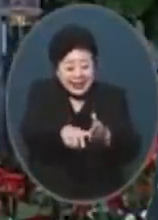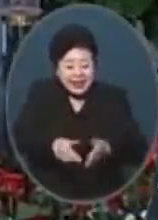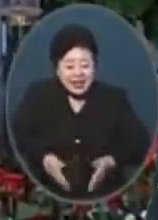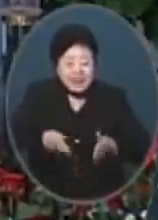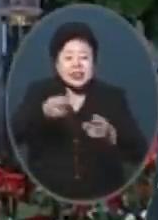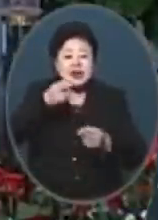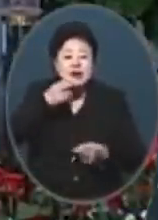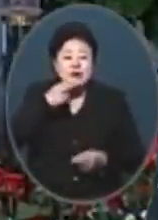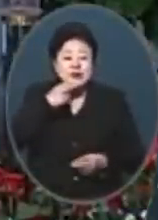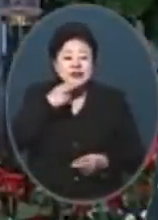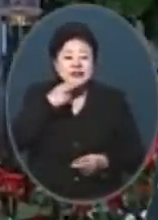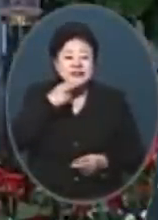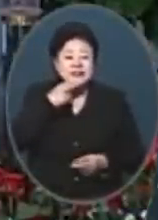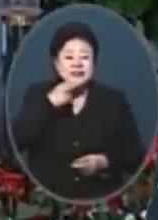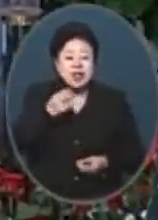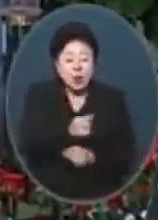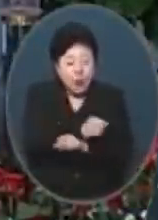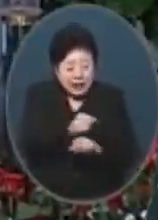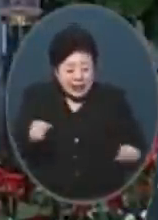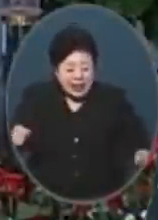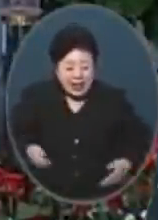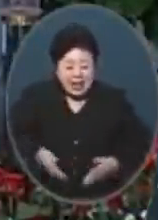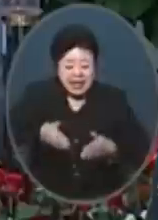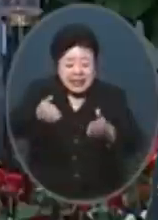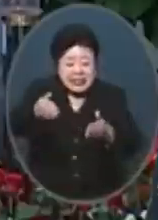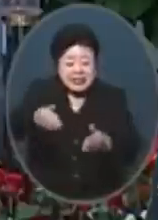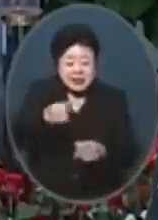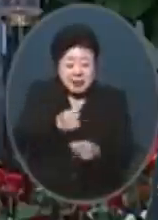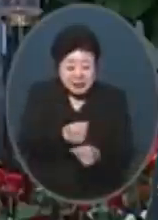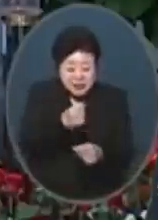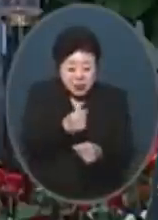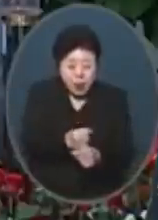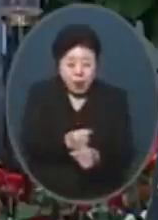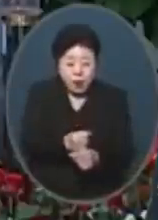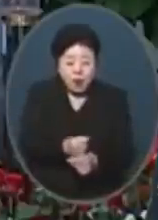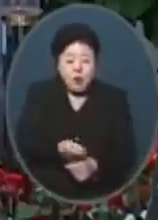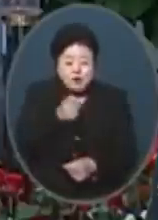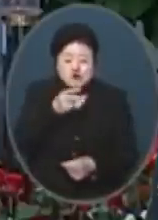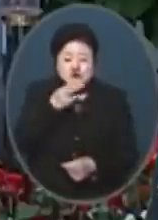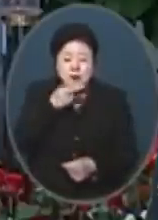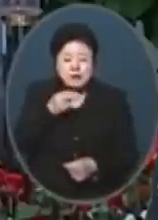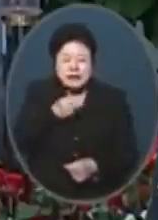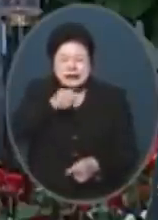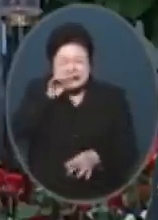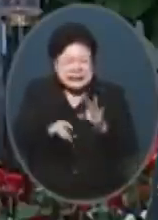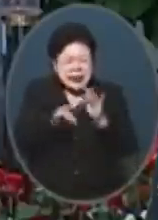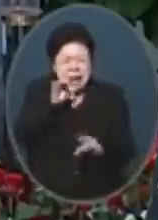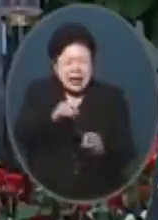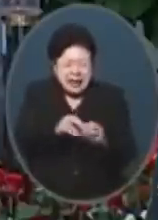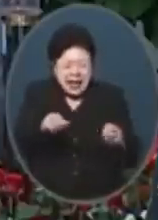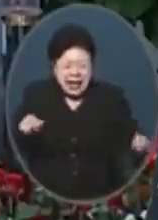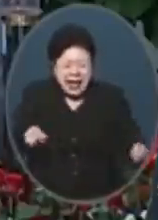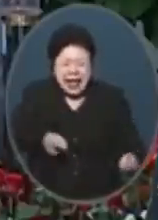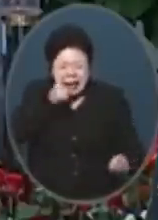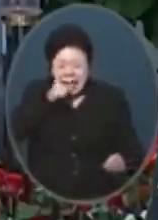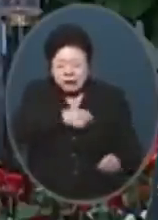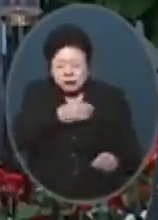없는 광야에 길을 내시고 물이 없는 사막에 강을